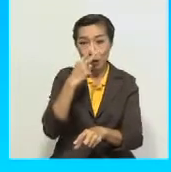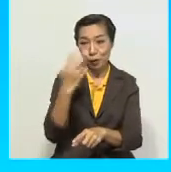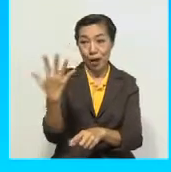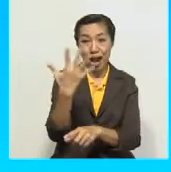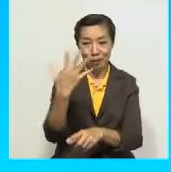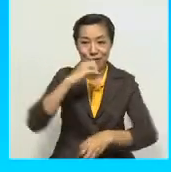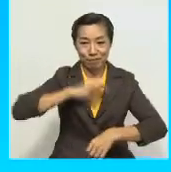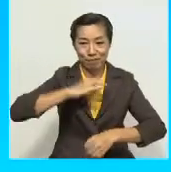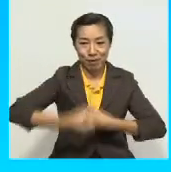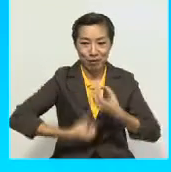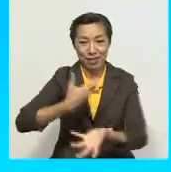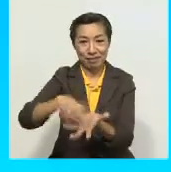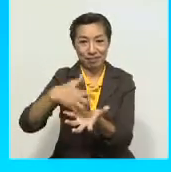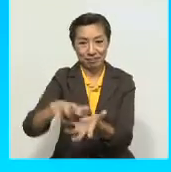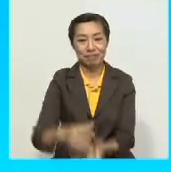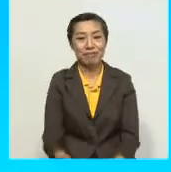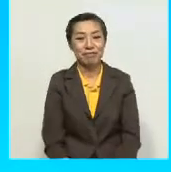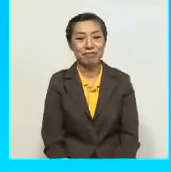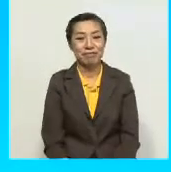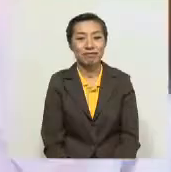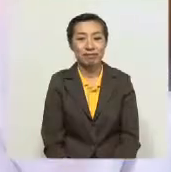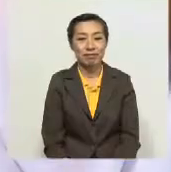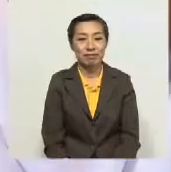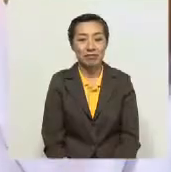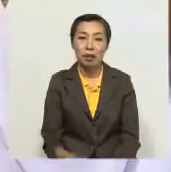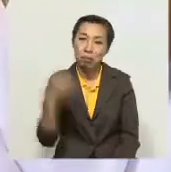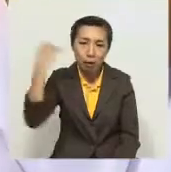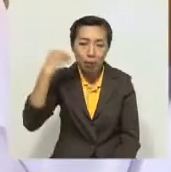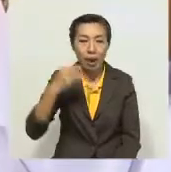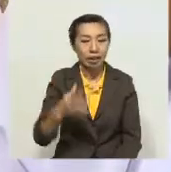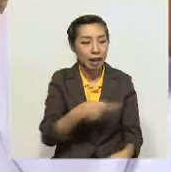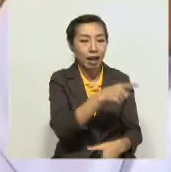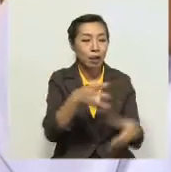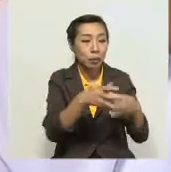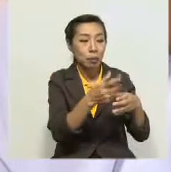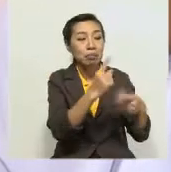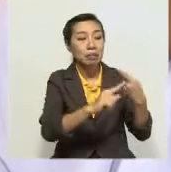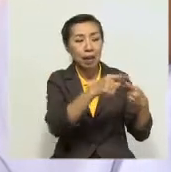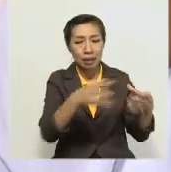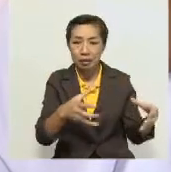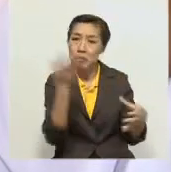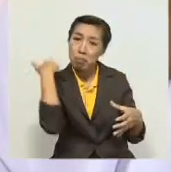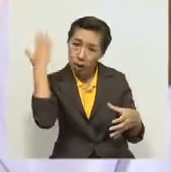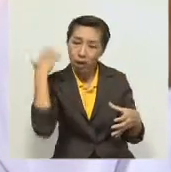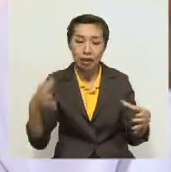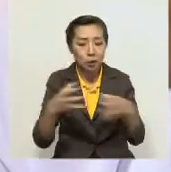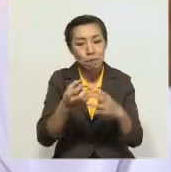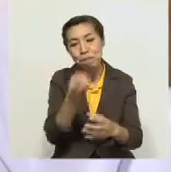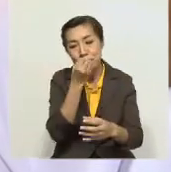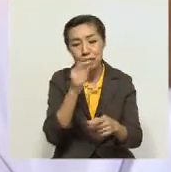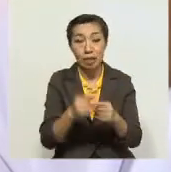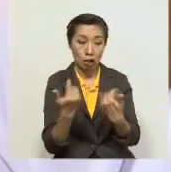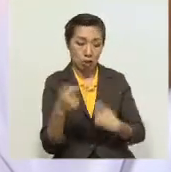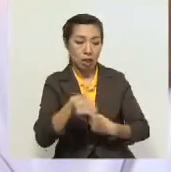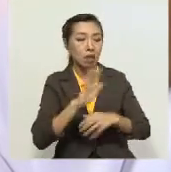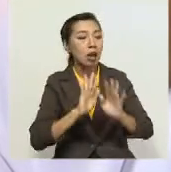อนกับความรู้สึกที่เกิดขึ้นกันค่ะ กินข้าวด้วยกัน บอกเพื่อนว่าอะไรคะตอนนี้ถ้าอยากบอกเ